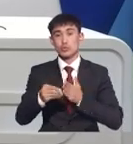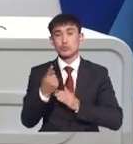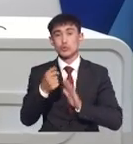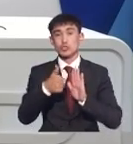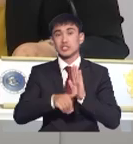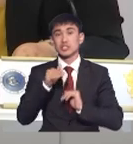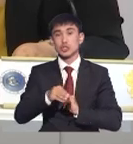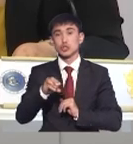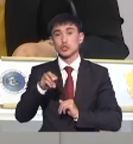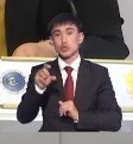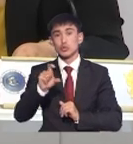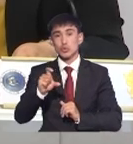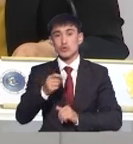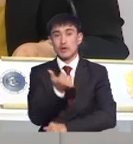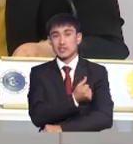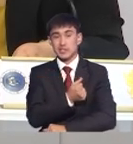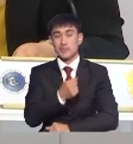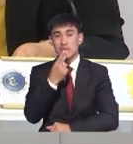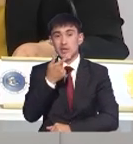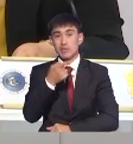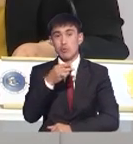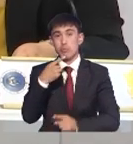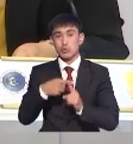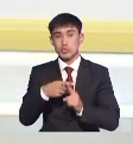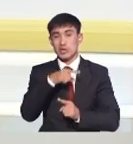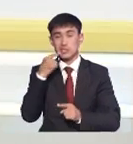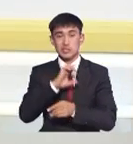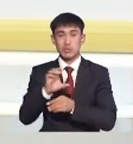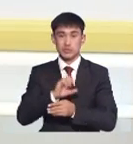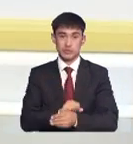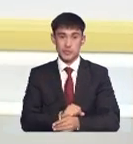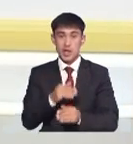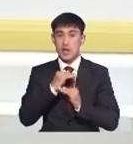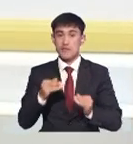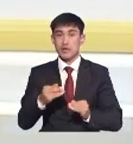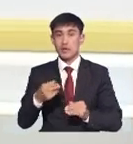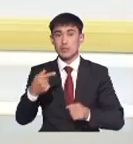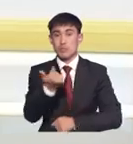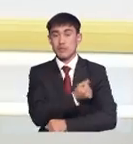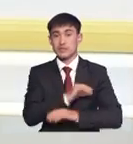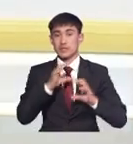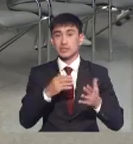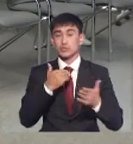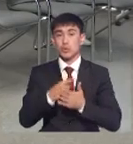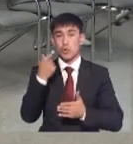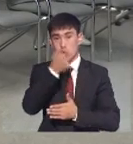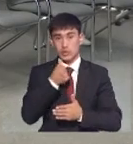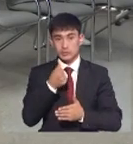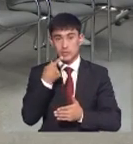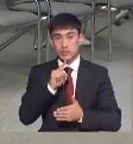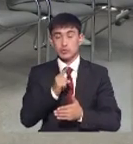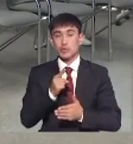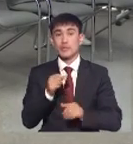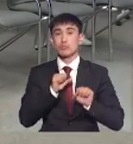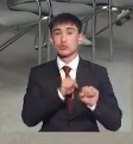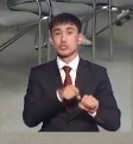закупило 160 тысяч доз вакцины «Гриппол Плюс» российского производства. Эффект от прививки сохраняется до года. Стоит отметить,